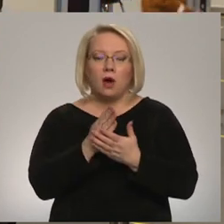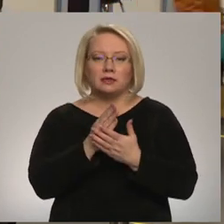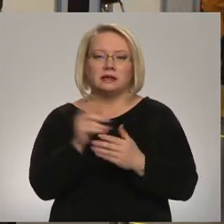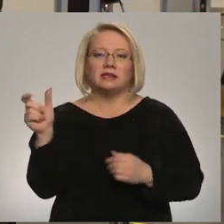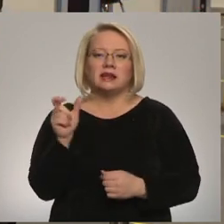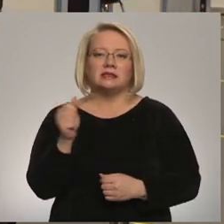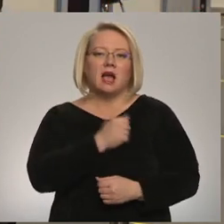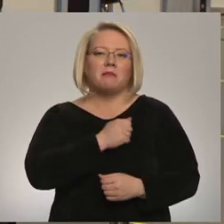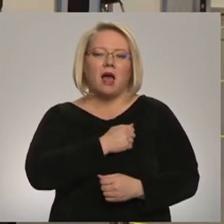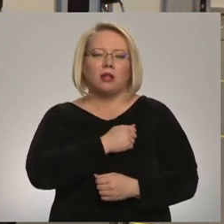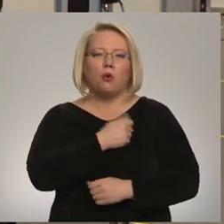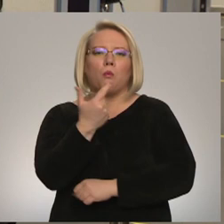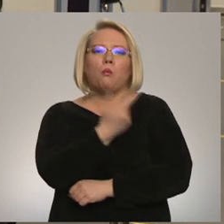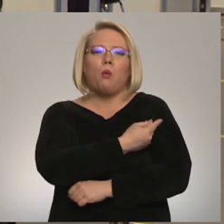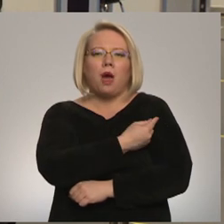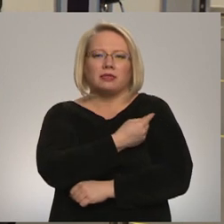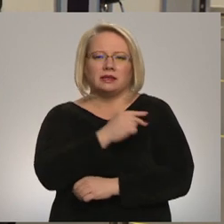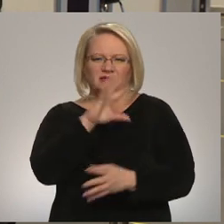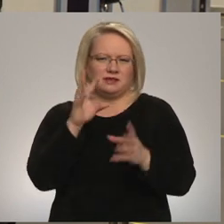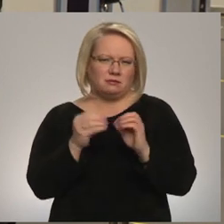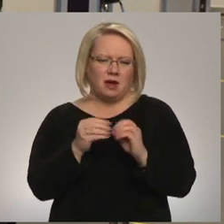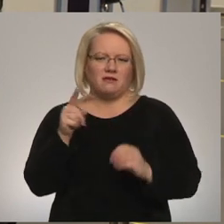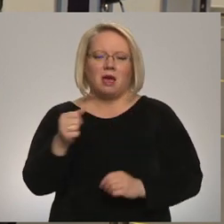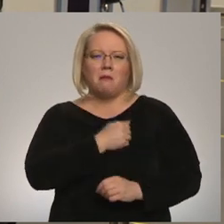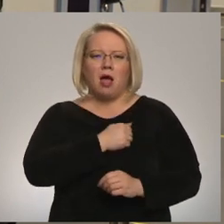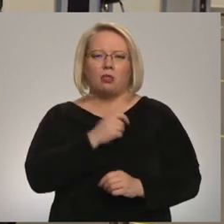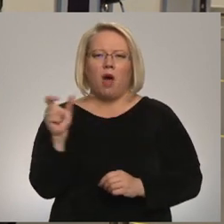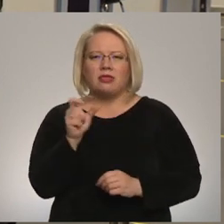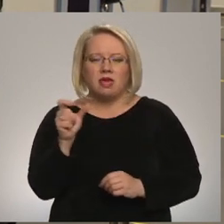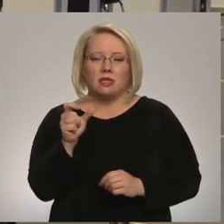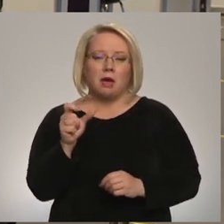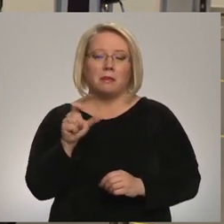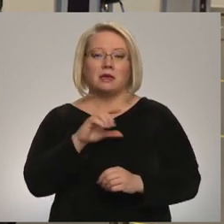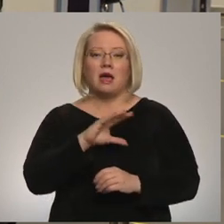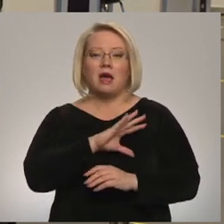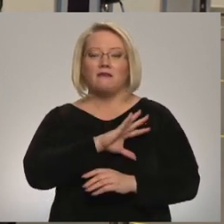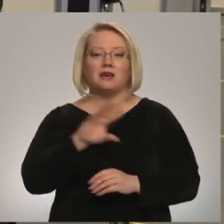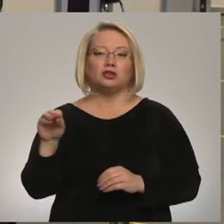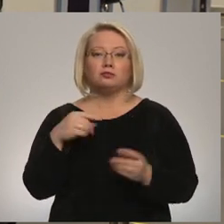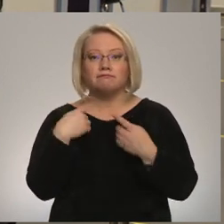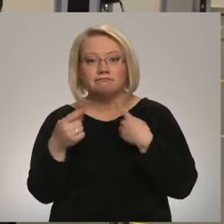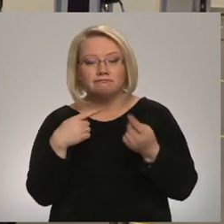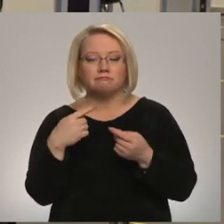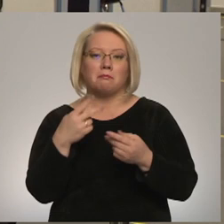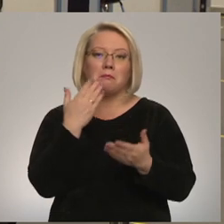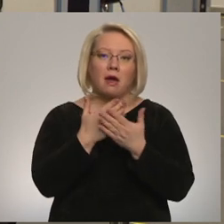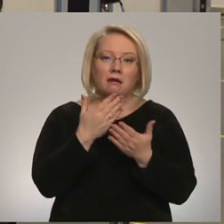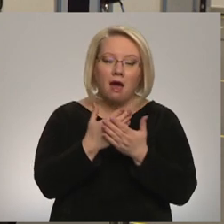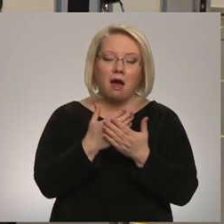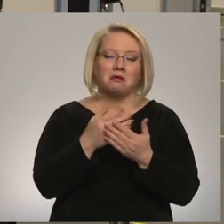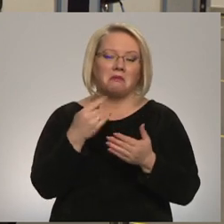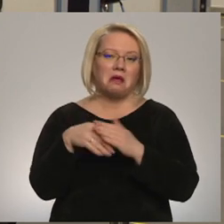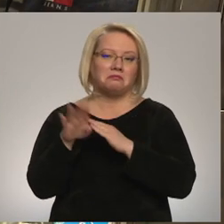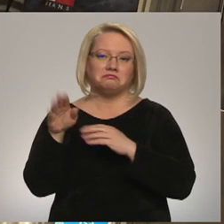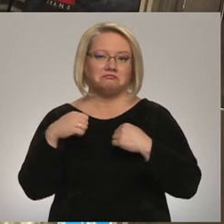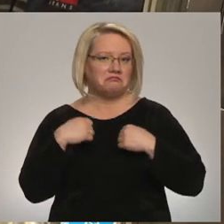drīzāk bail no potes, ka tādas viņi bail no adatām. Tā. Bet ja visu izrunā un parāda, kas un kā, tad viņi arī mierīgi aiziet